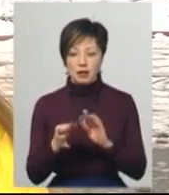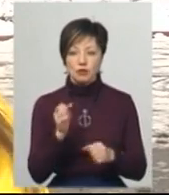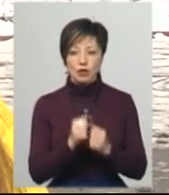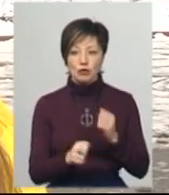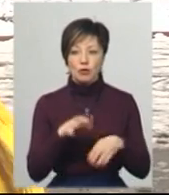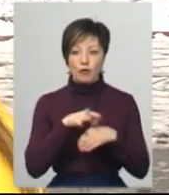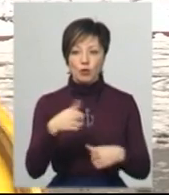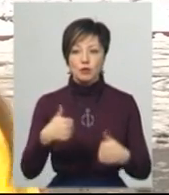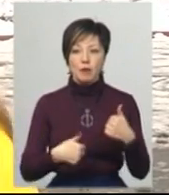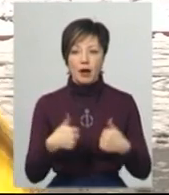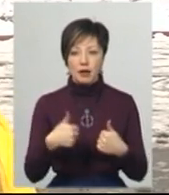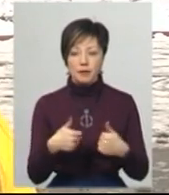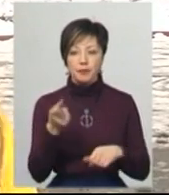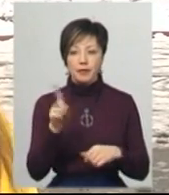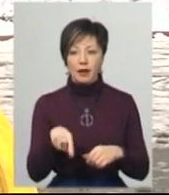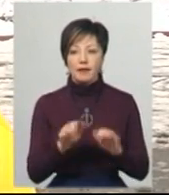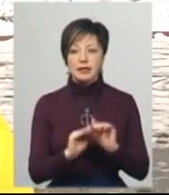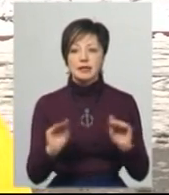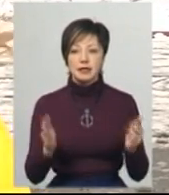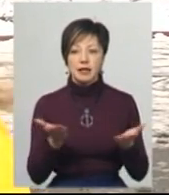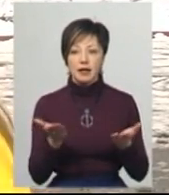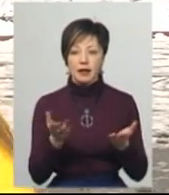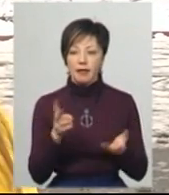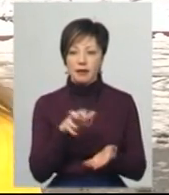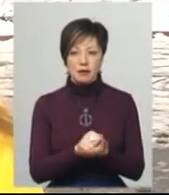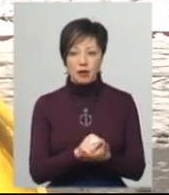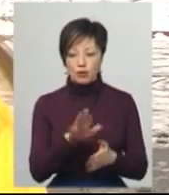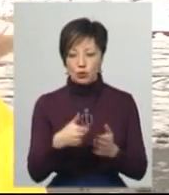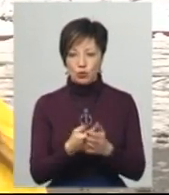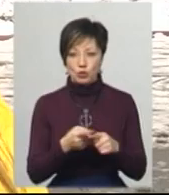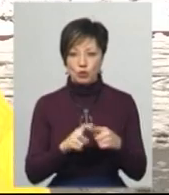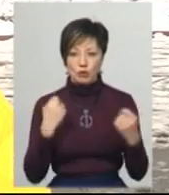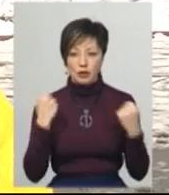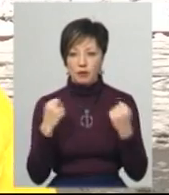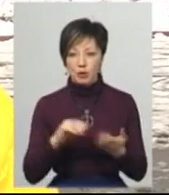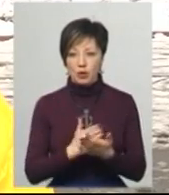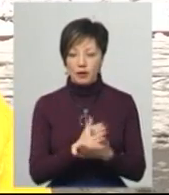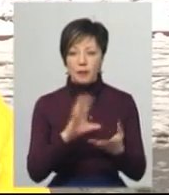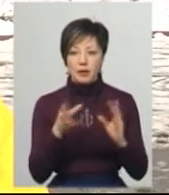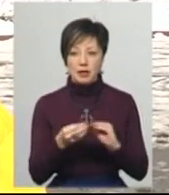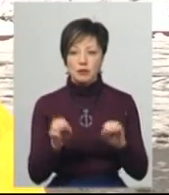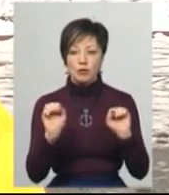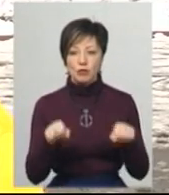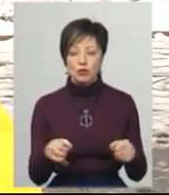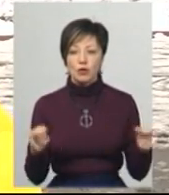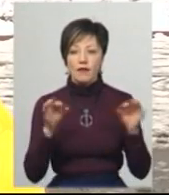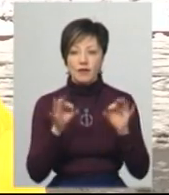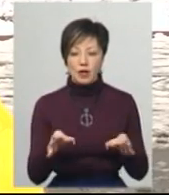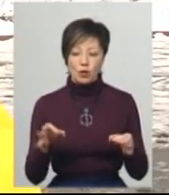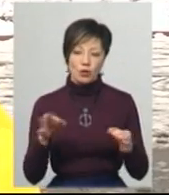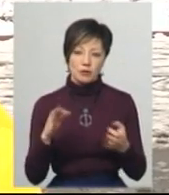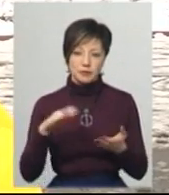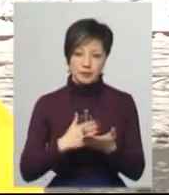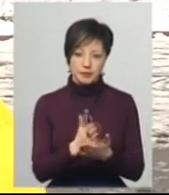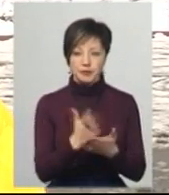проводимо змагання. Навіть ті діти, які не займались до цього спортивним орієнтуванням, в принципі, вони можуть вірно зорієнтувати карту